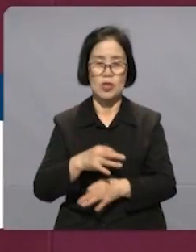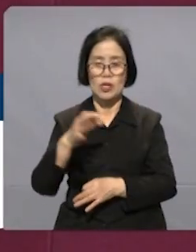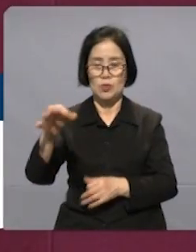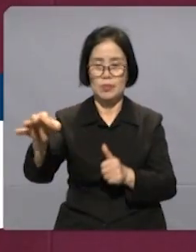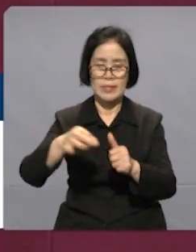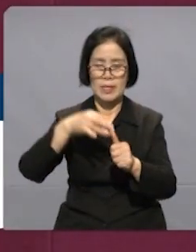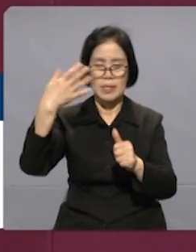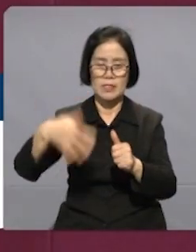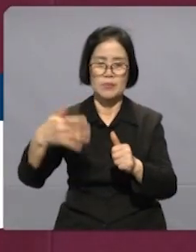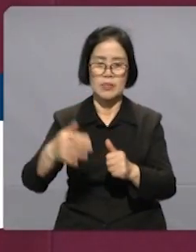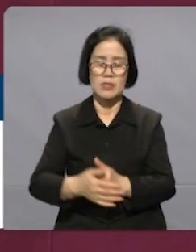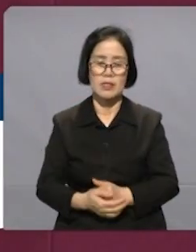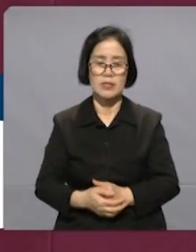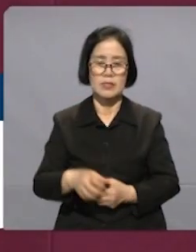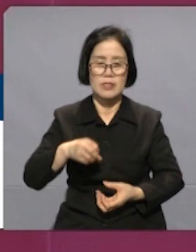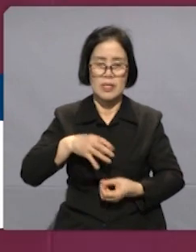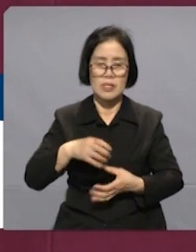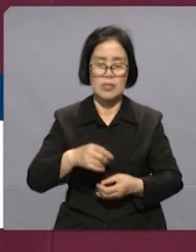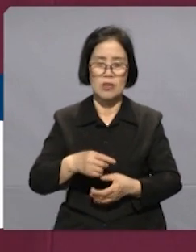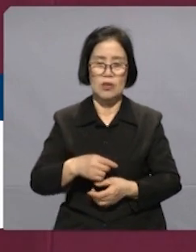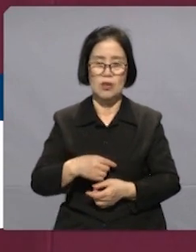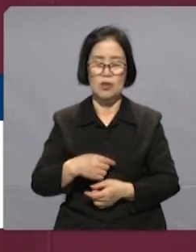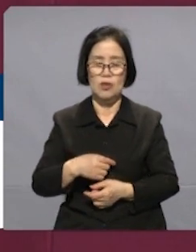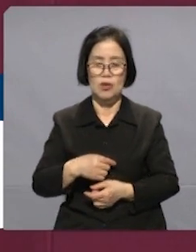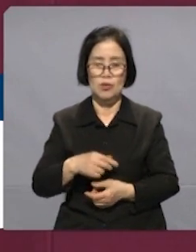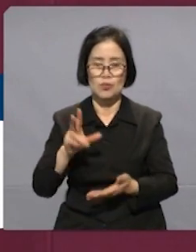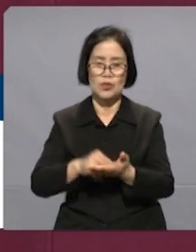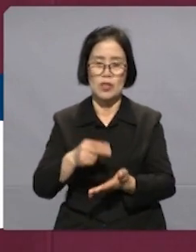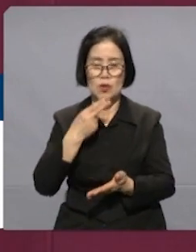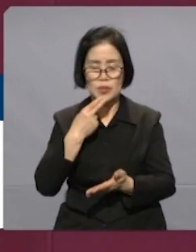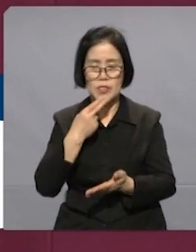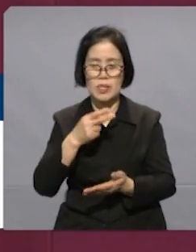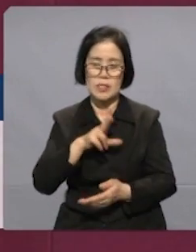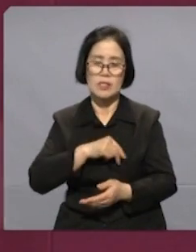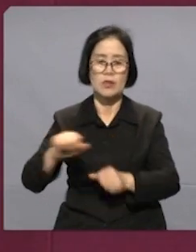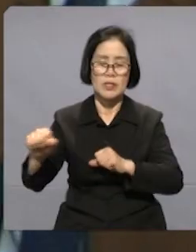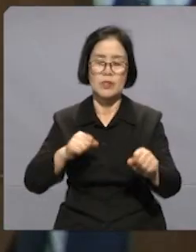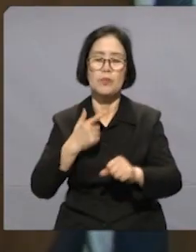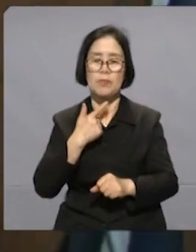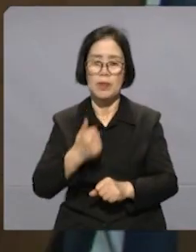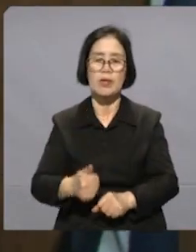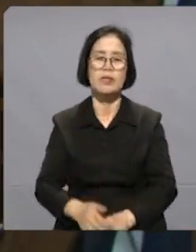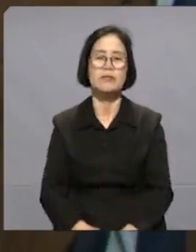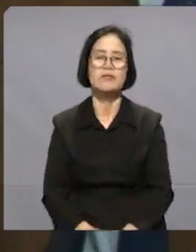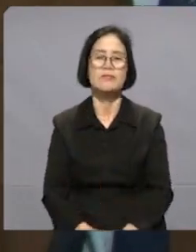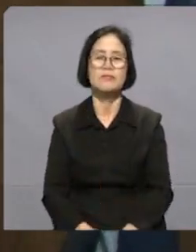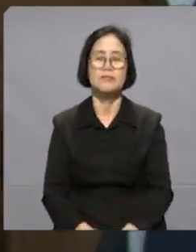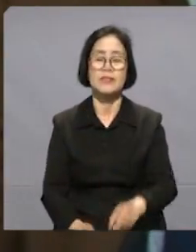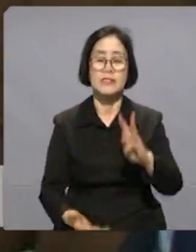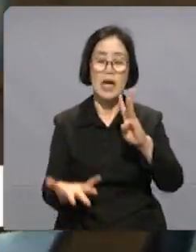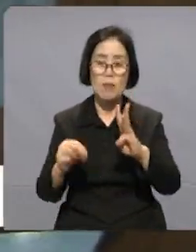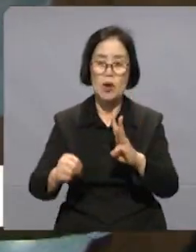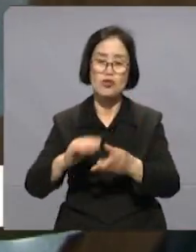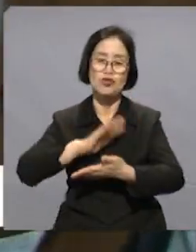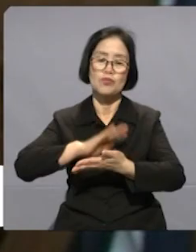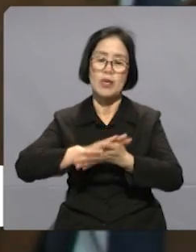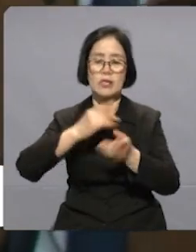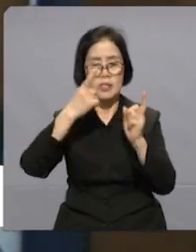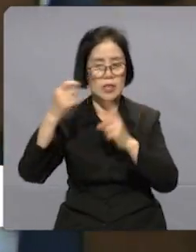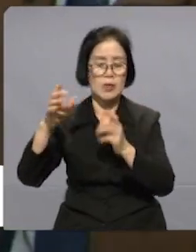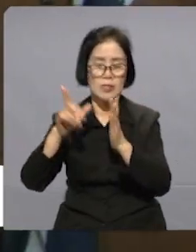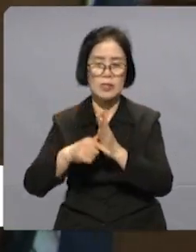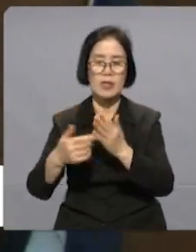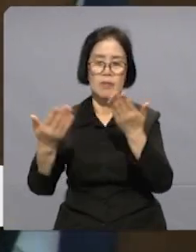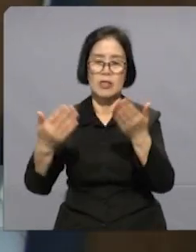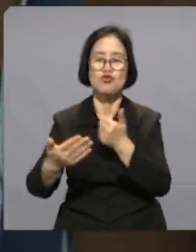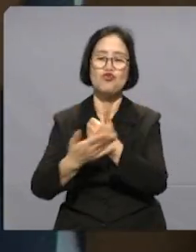돈 받지 않았습니다. 양식껏 구설수 없이 의정활동 해왔습니다. 3억은